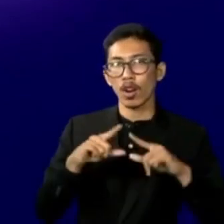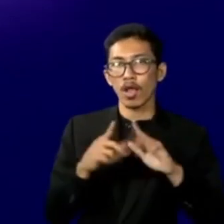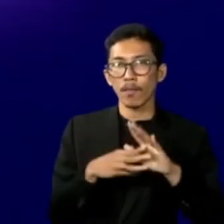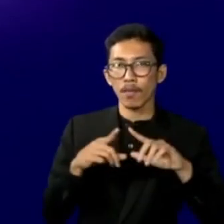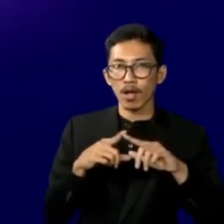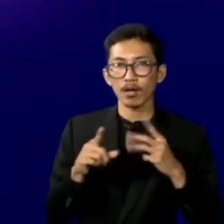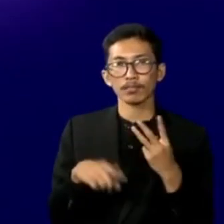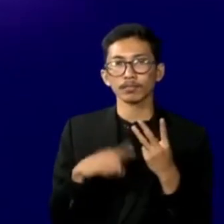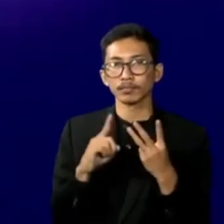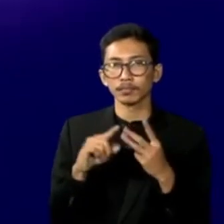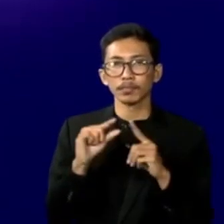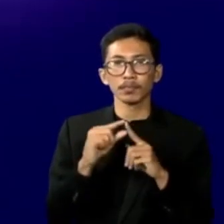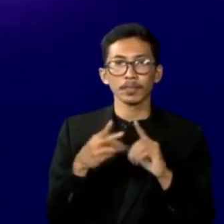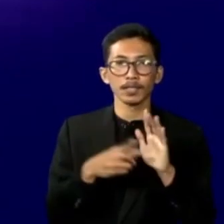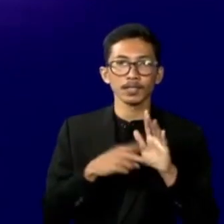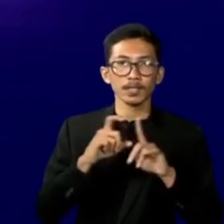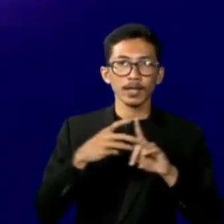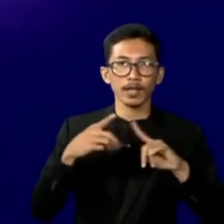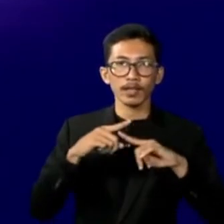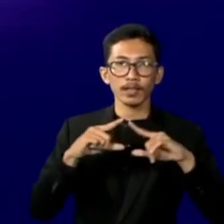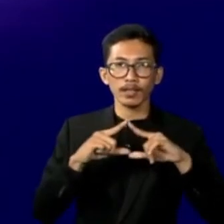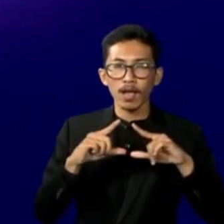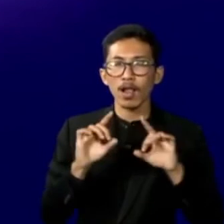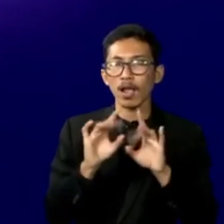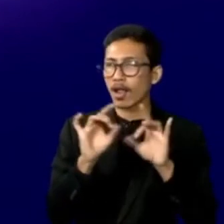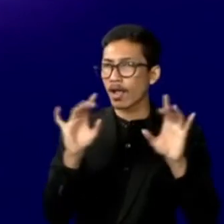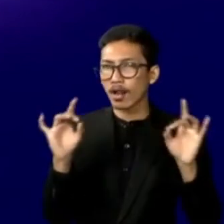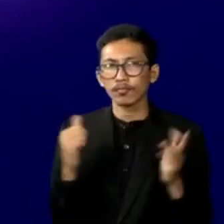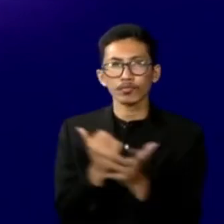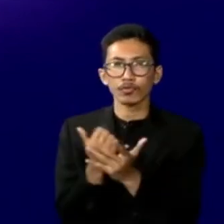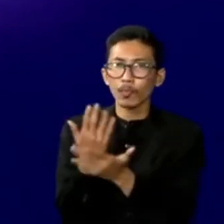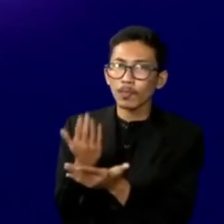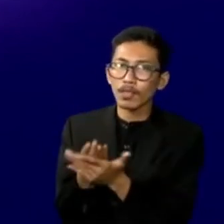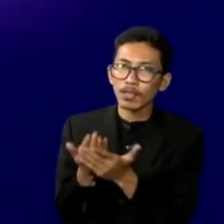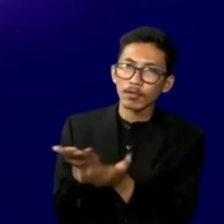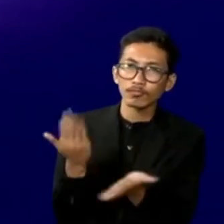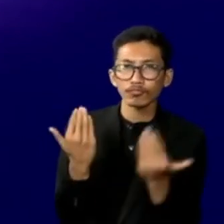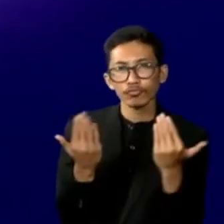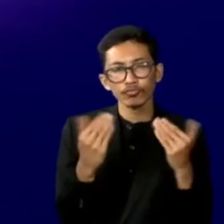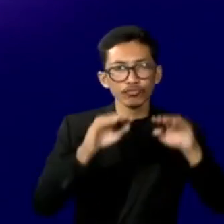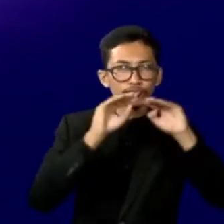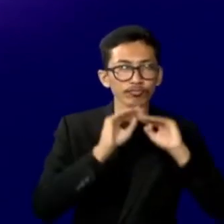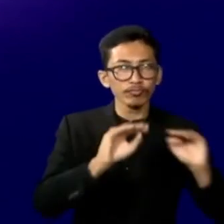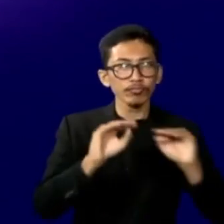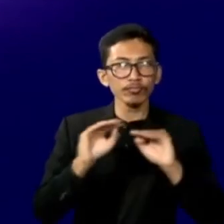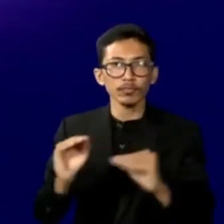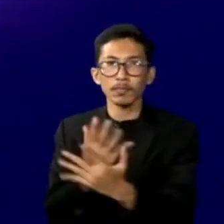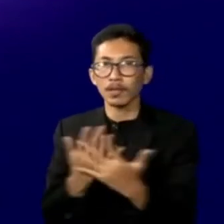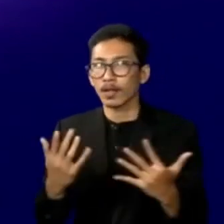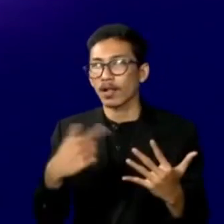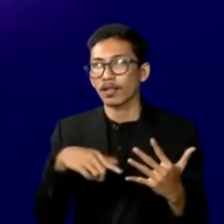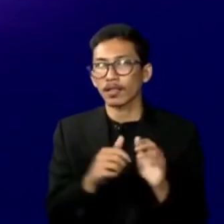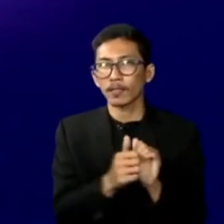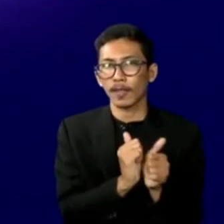Pastur lebih sudah lainnya untuk melintas mereka untuk memberikan kesadaran kepada masyarakat bahwa